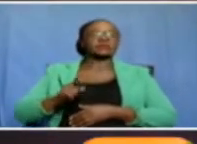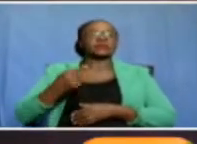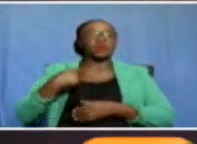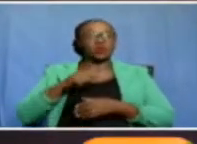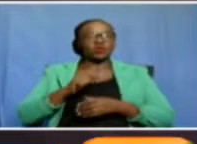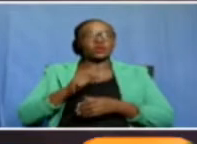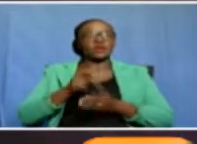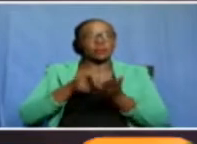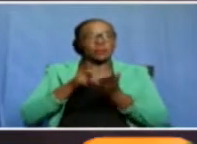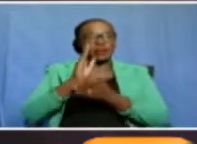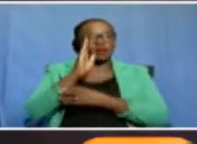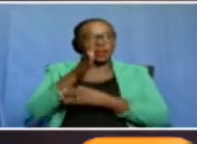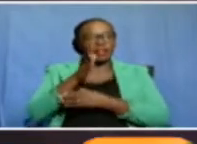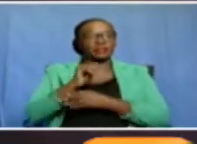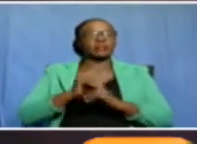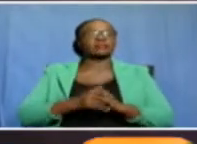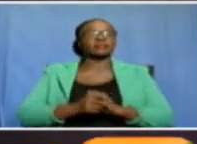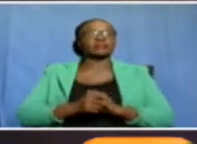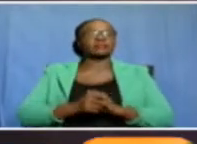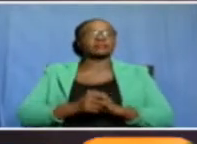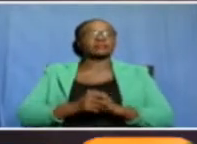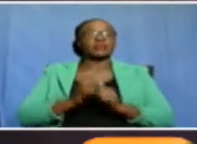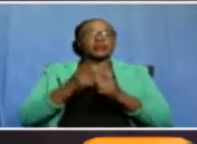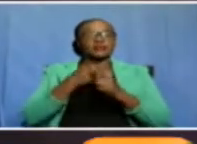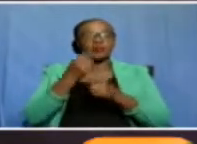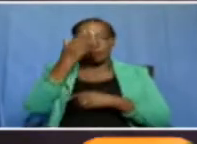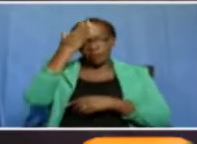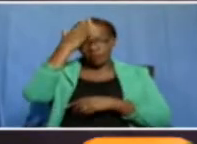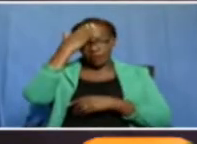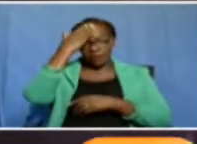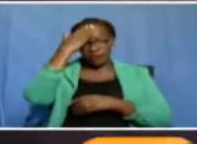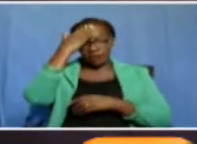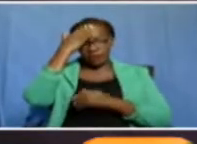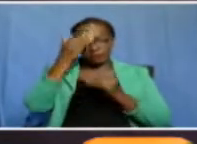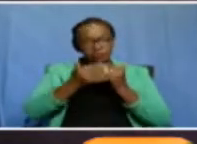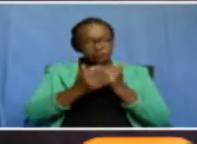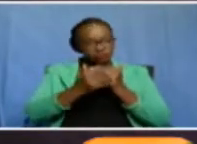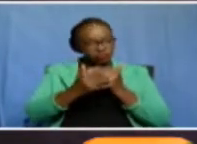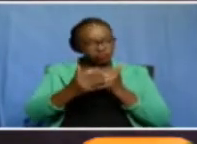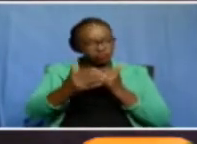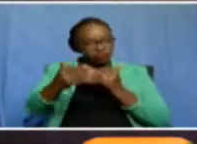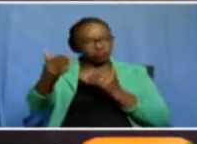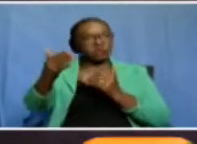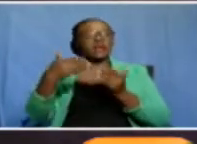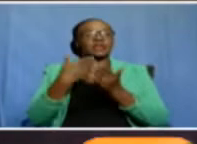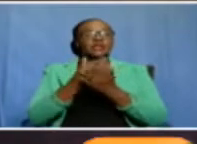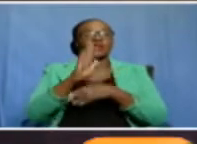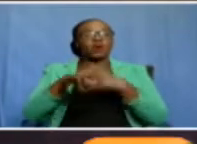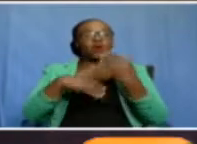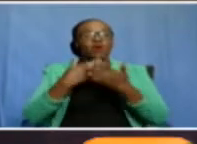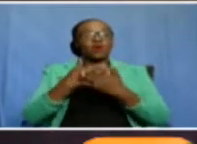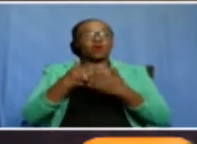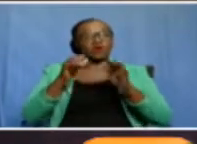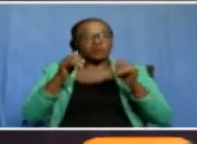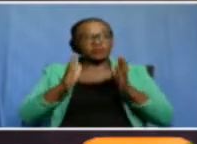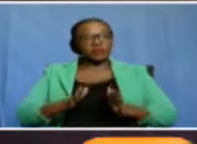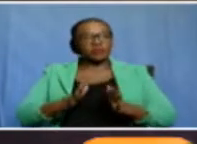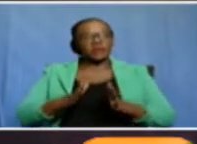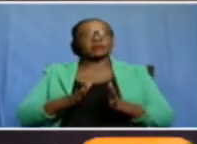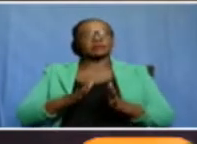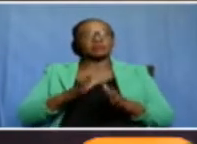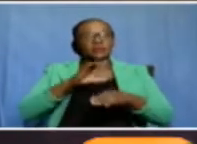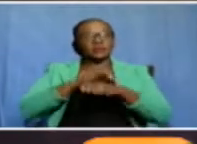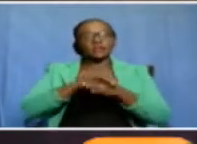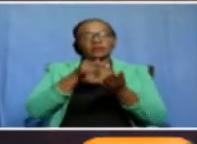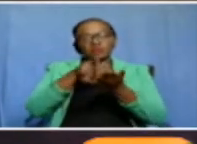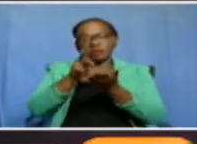itajazwa na italipwa kutokea hiyo Monday non-stop mpaka wakulima wote wenye walitoa